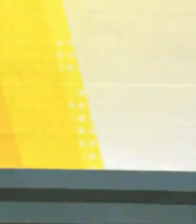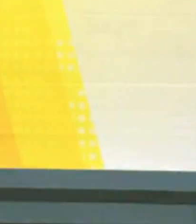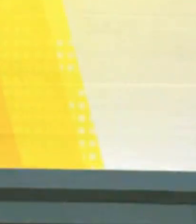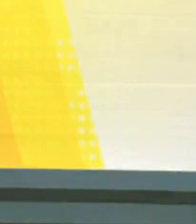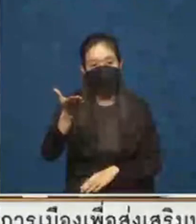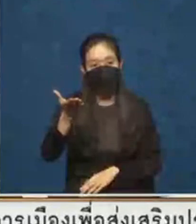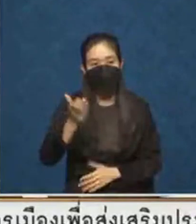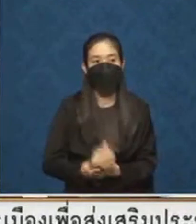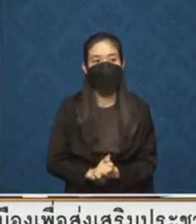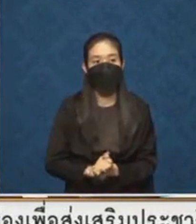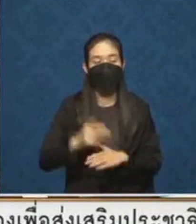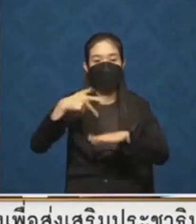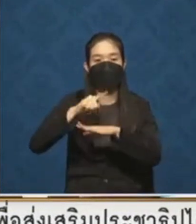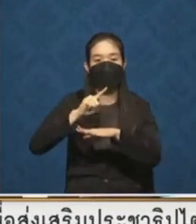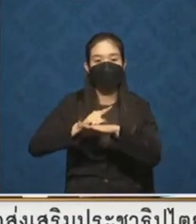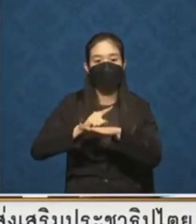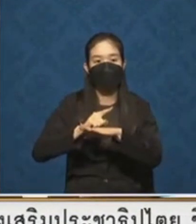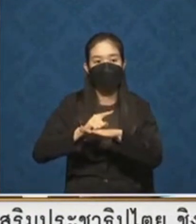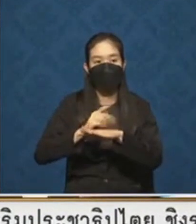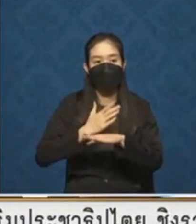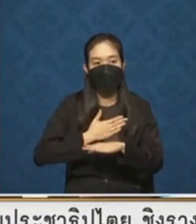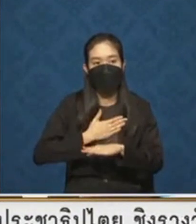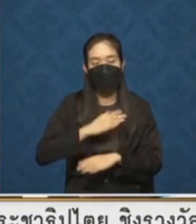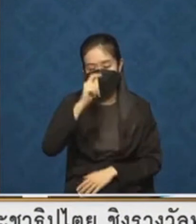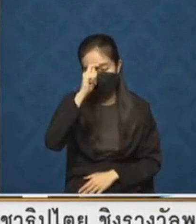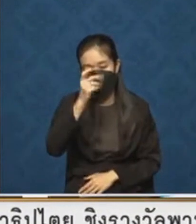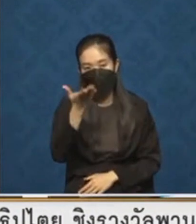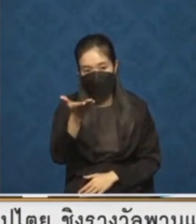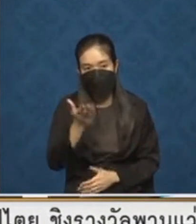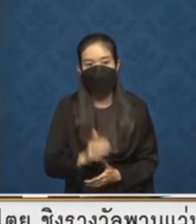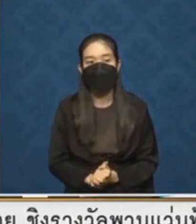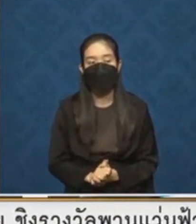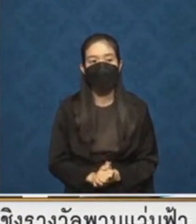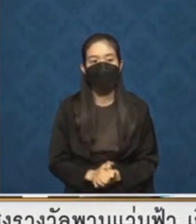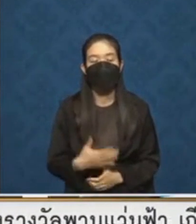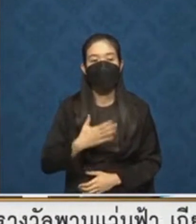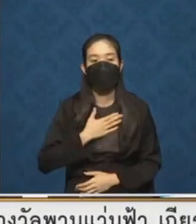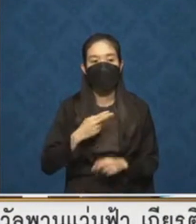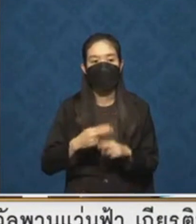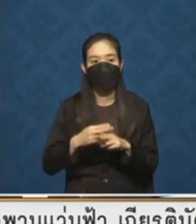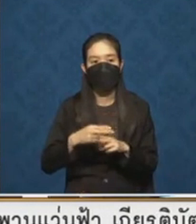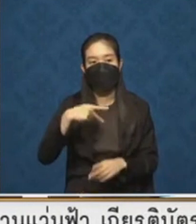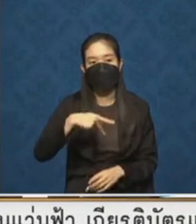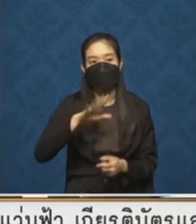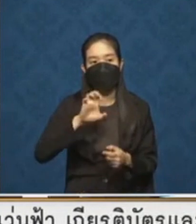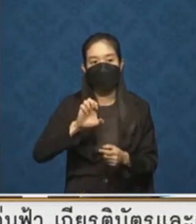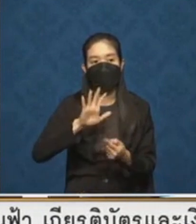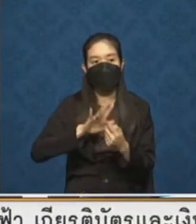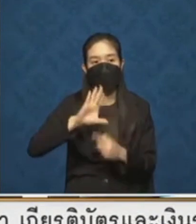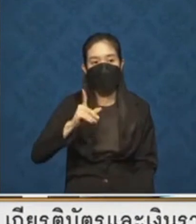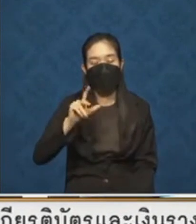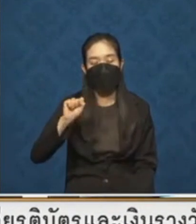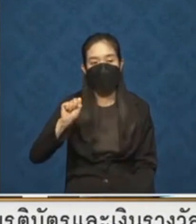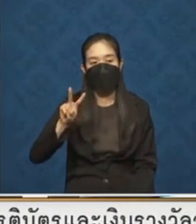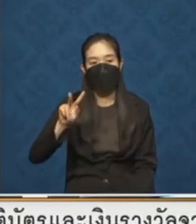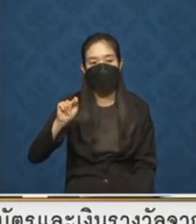นนี้นสือพิ์เนี่ ท่ถหัในทำน้องตำหนิกหมดเลยนะสภาอับประยศ อับปยศ อับปางใช้คำนี้เลยค่ะเมื่วานี้ประเด็ที่ม